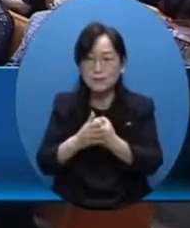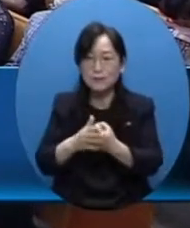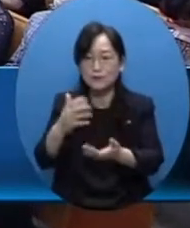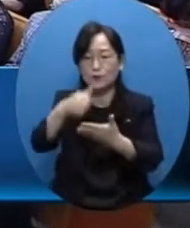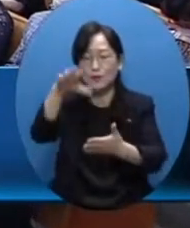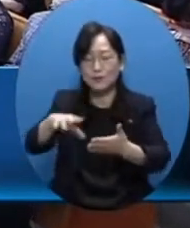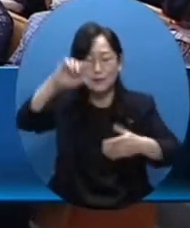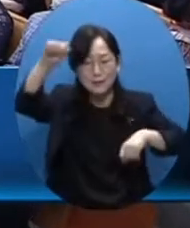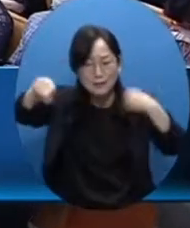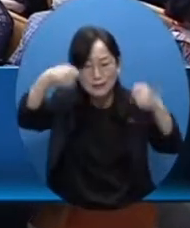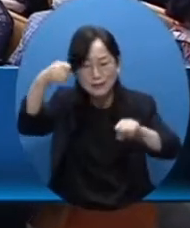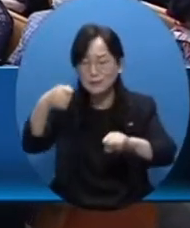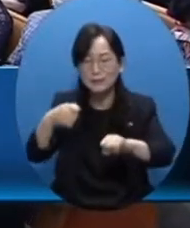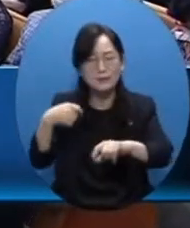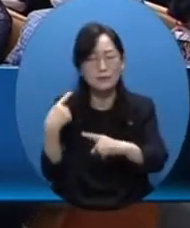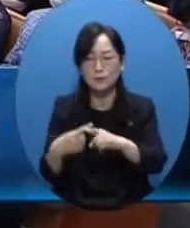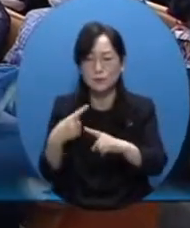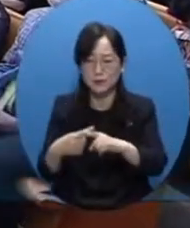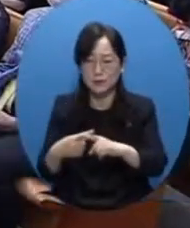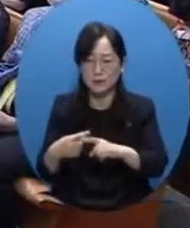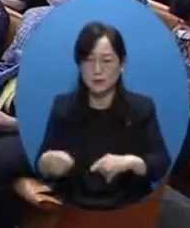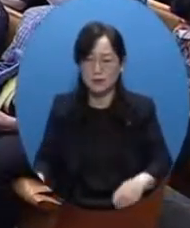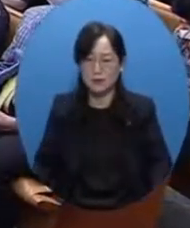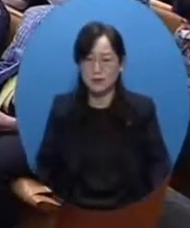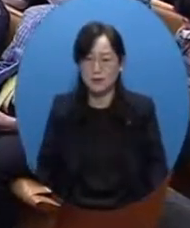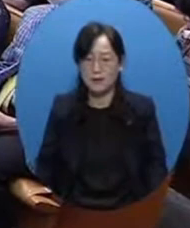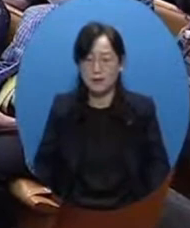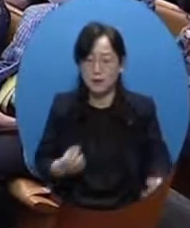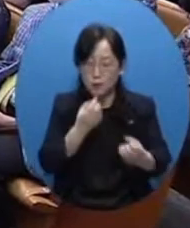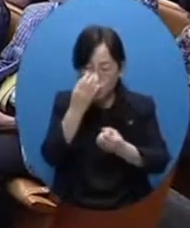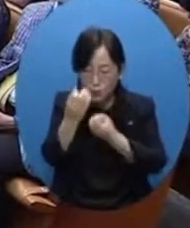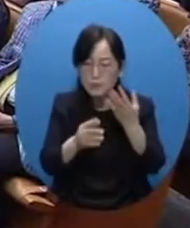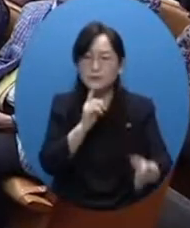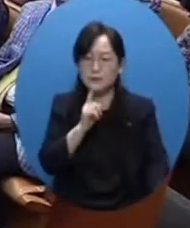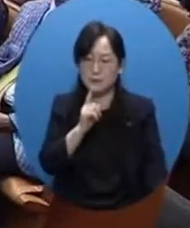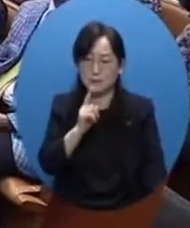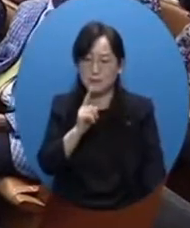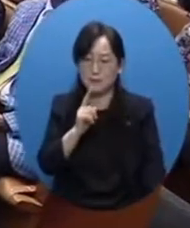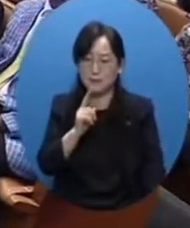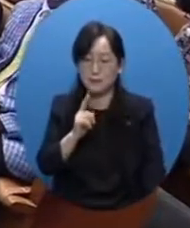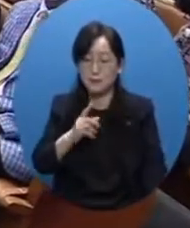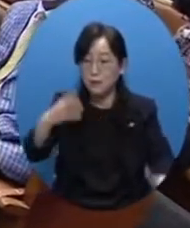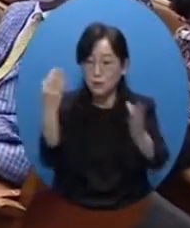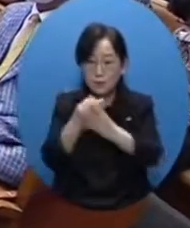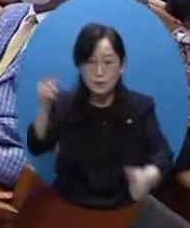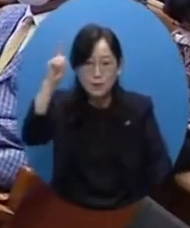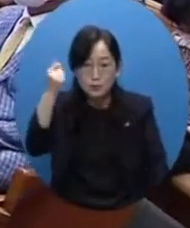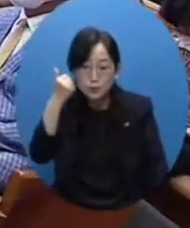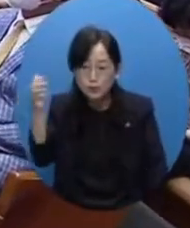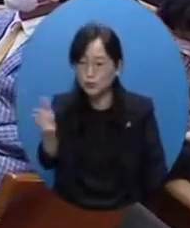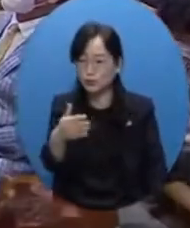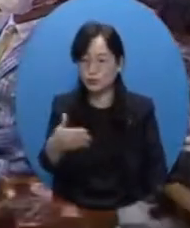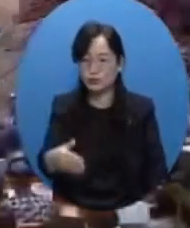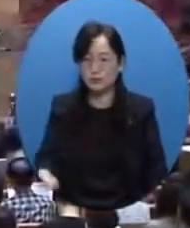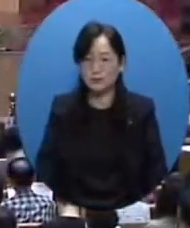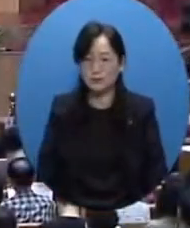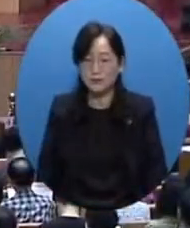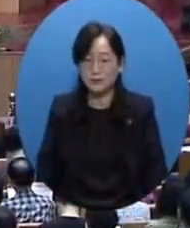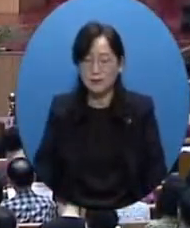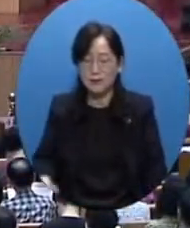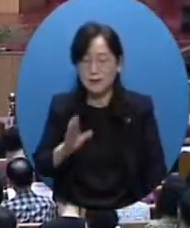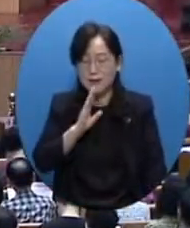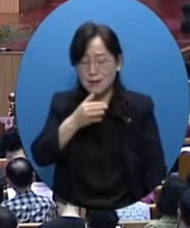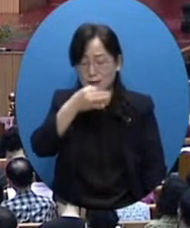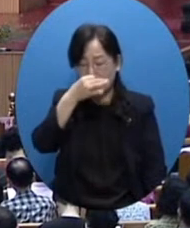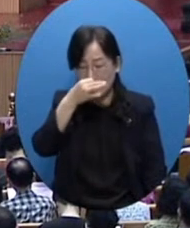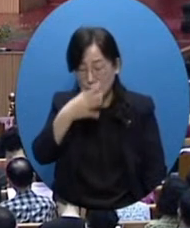짐승이 요나 이렇게 고백합니다 완장 사람 없습니다 고소 드럽고 힘든